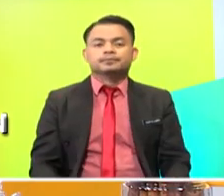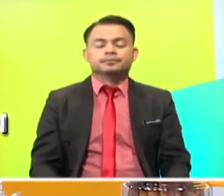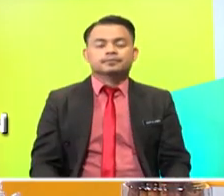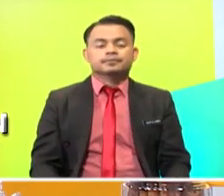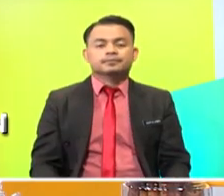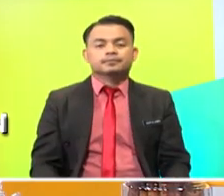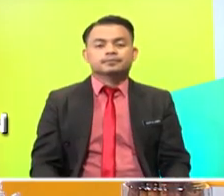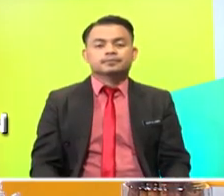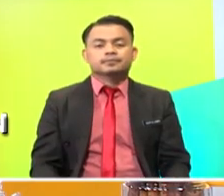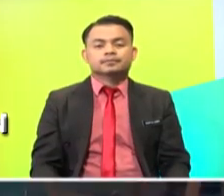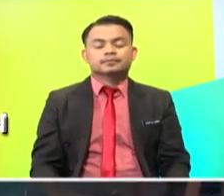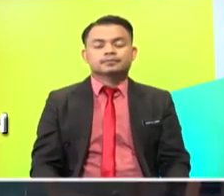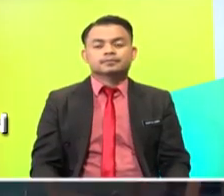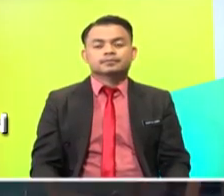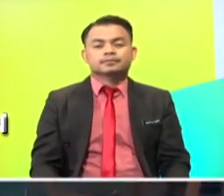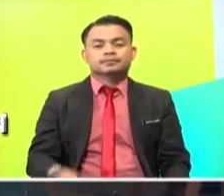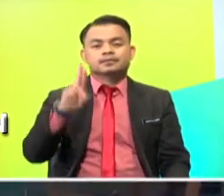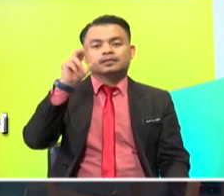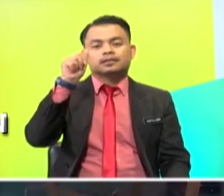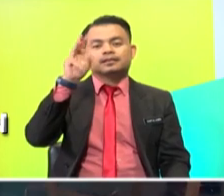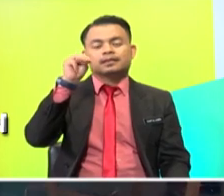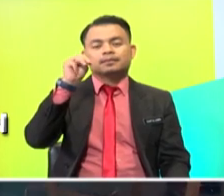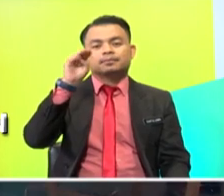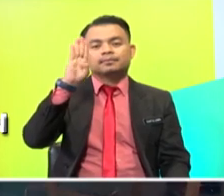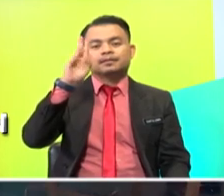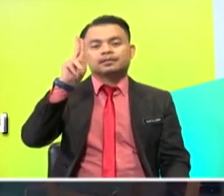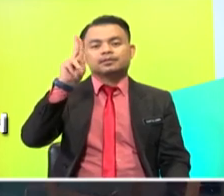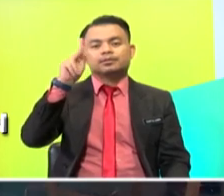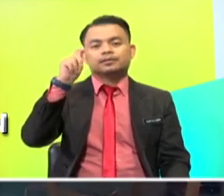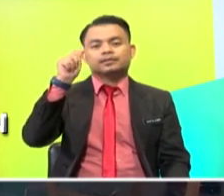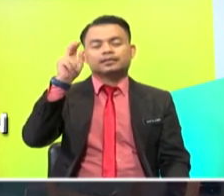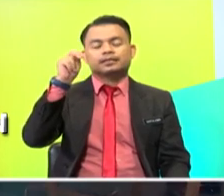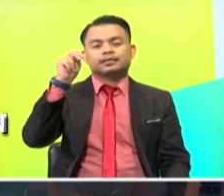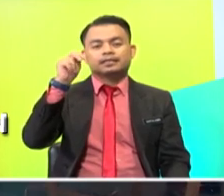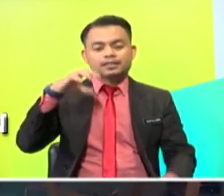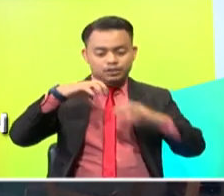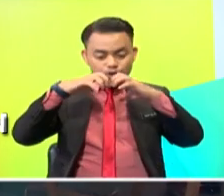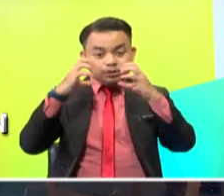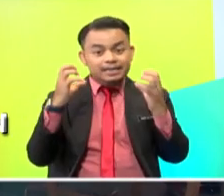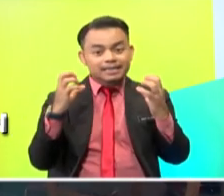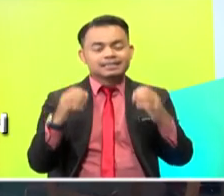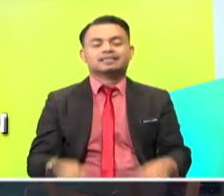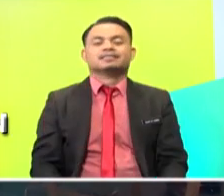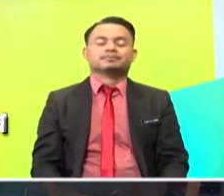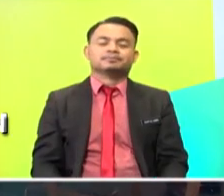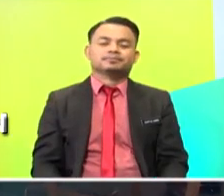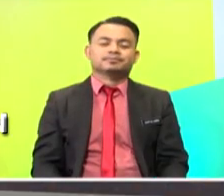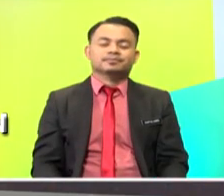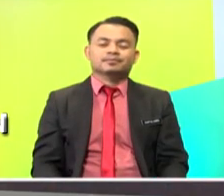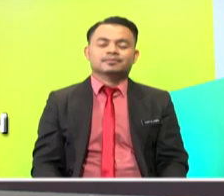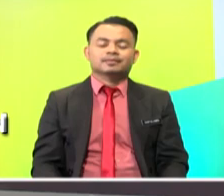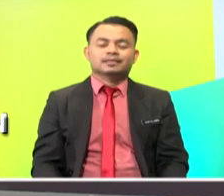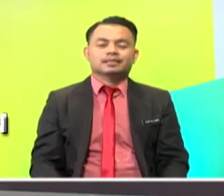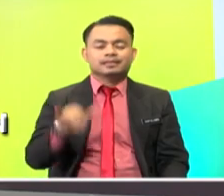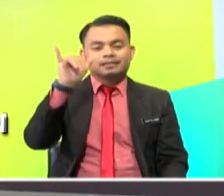rambutan pandai durian durian durian sego Oke lagi ayam boleh